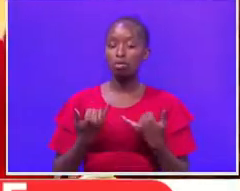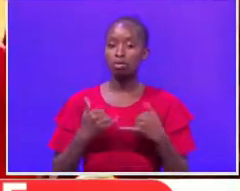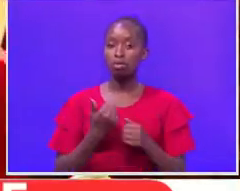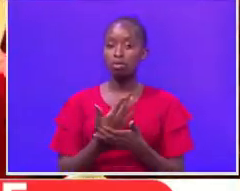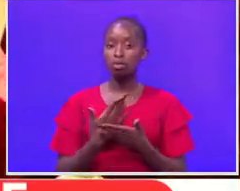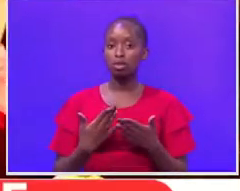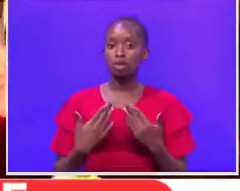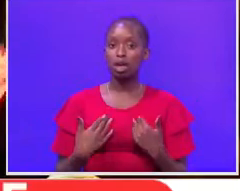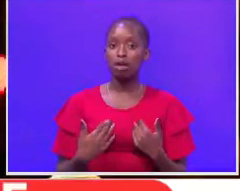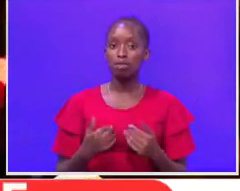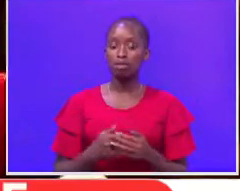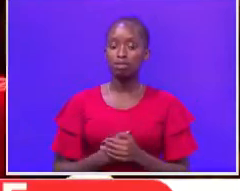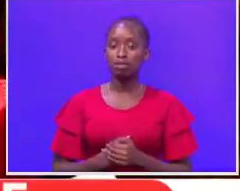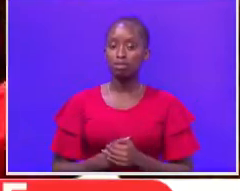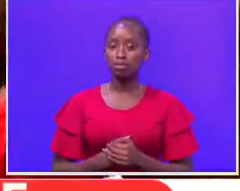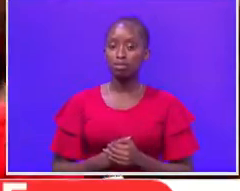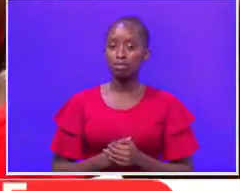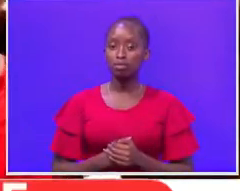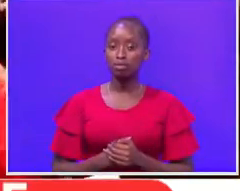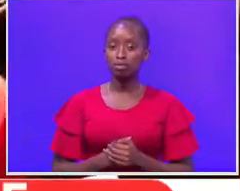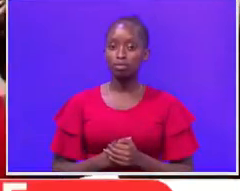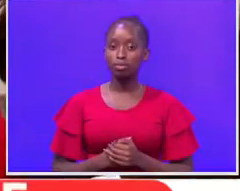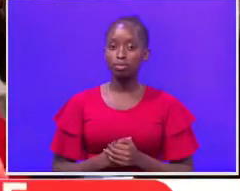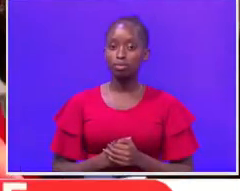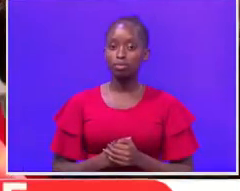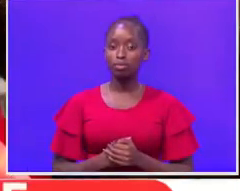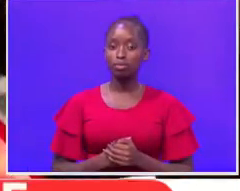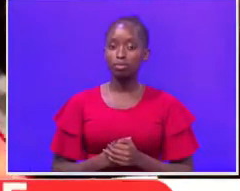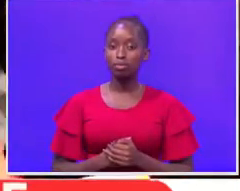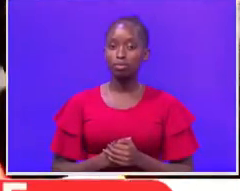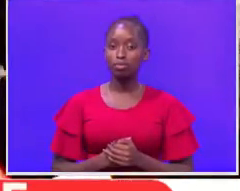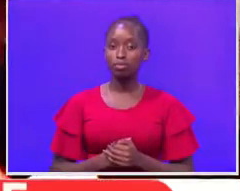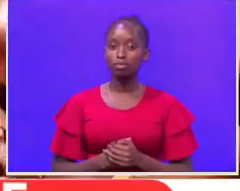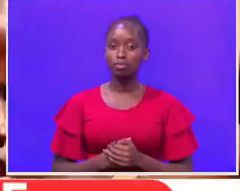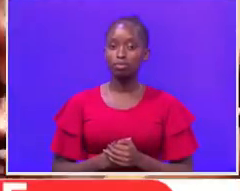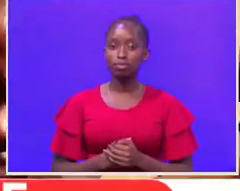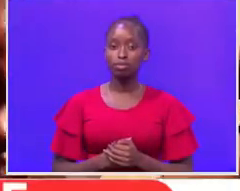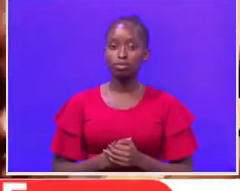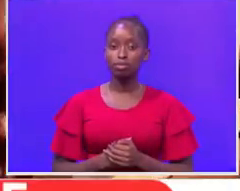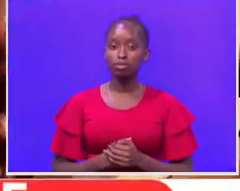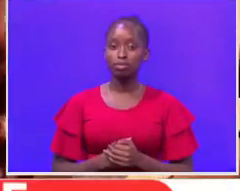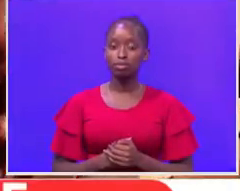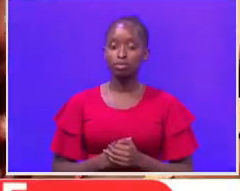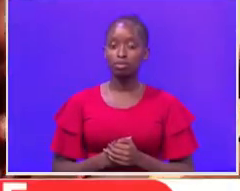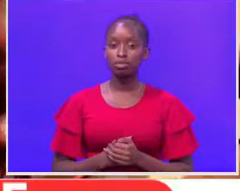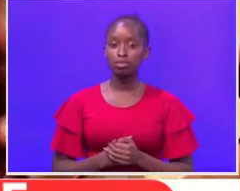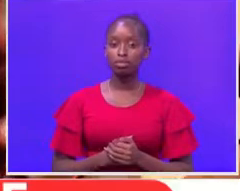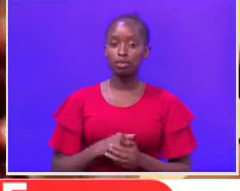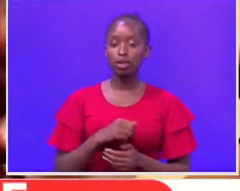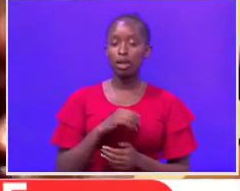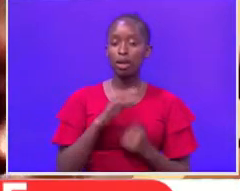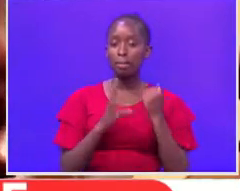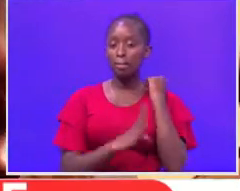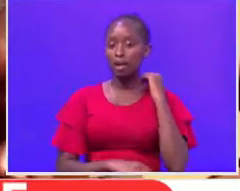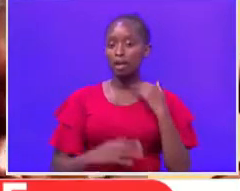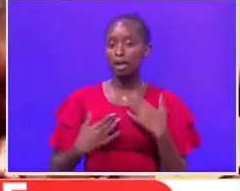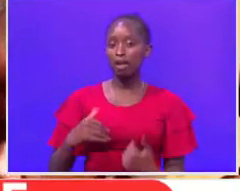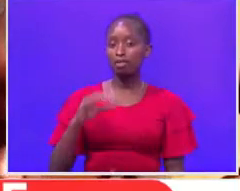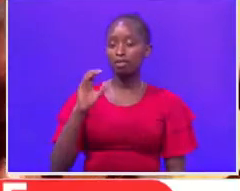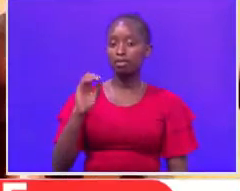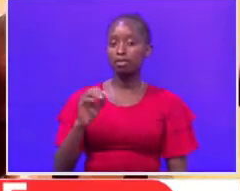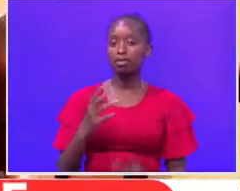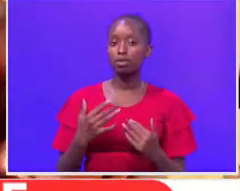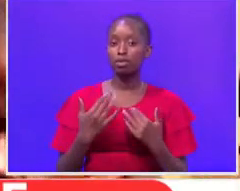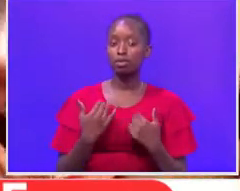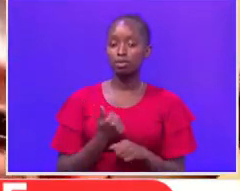Prague Marathon. Ni mbio vima sana. Na nimefaitiwa. So ndio niko na prepare leo. Kwa mbaya ilikuwa mzuri, isipokuwa mlima ilikuwa